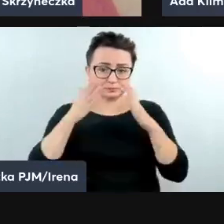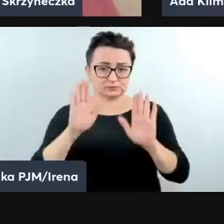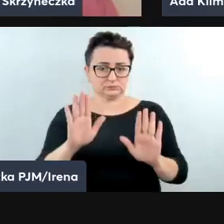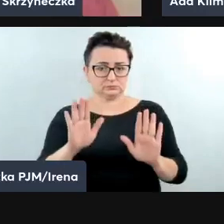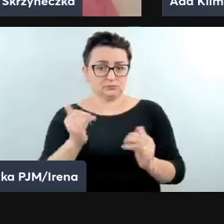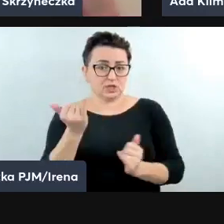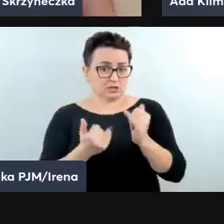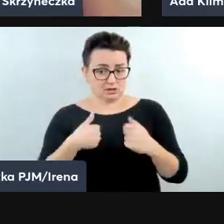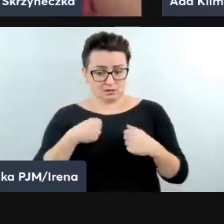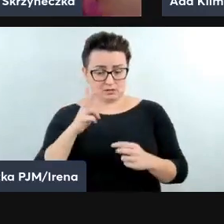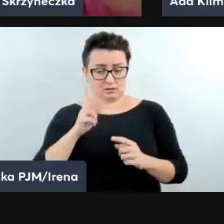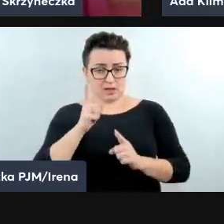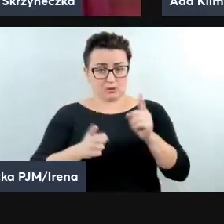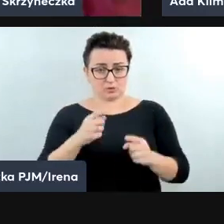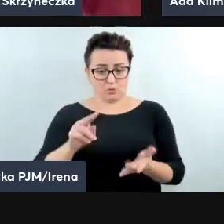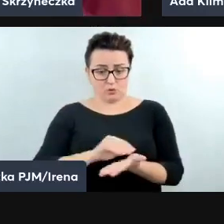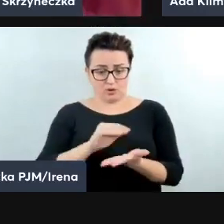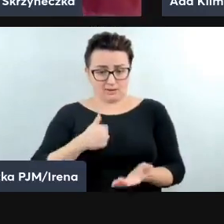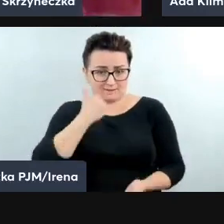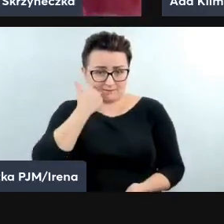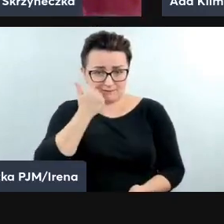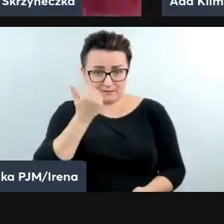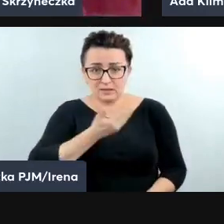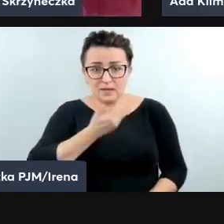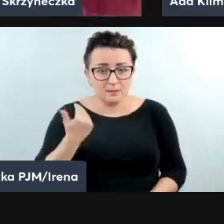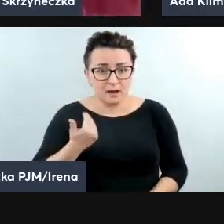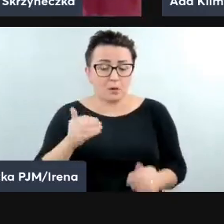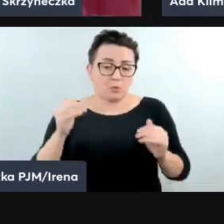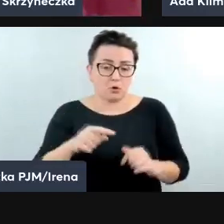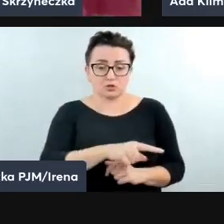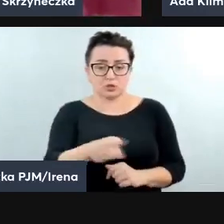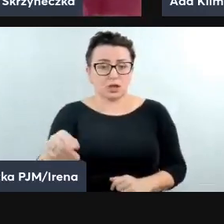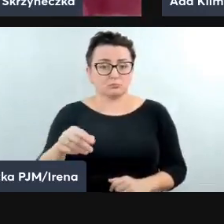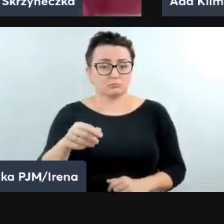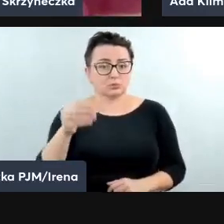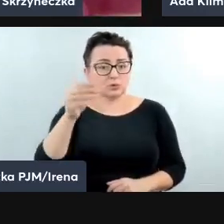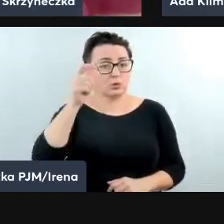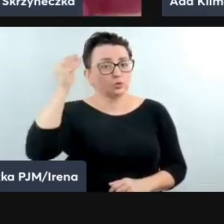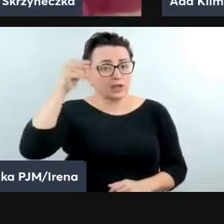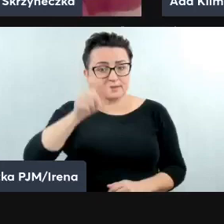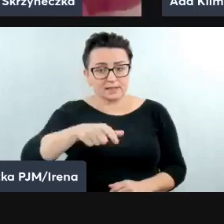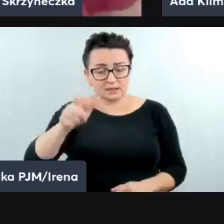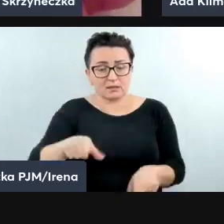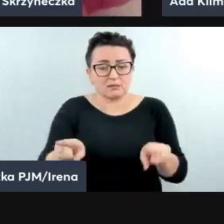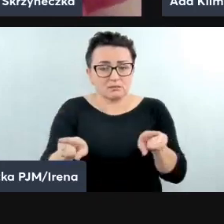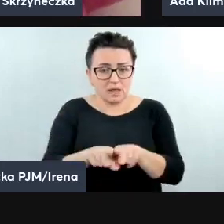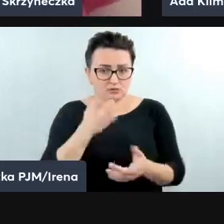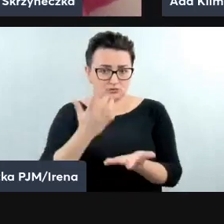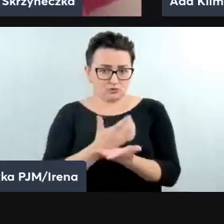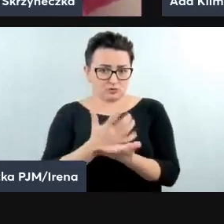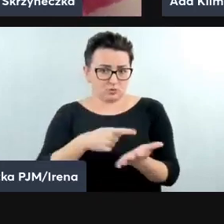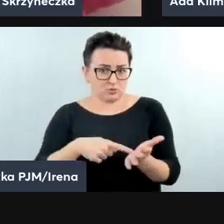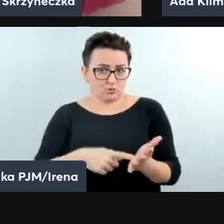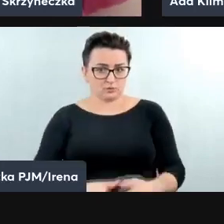może uczennice też jakoś z tego skorzystają. Super, to ja myślę, że